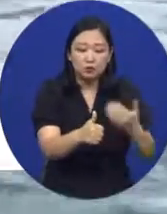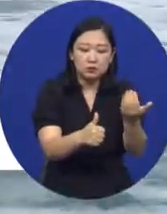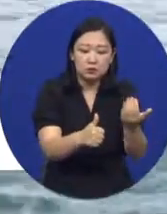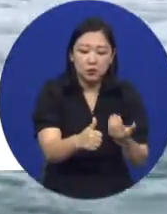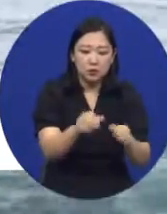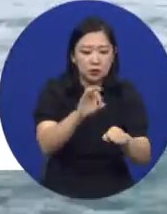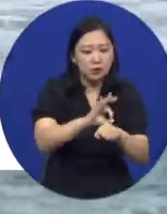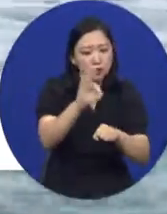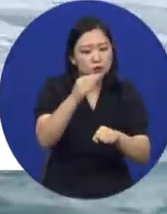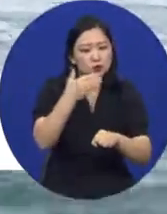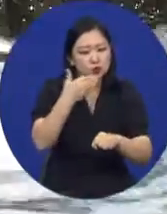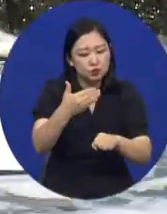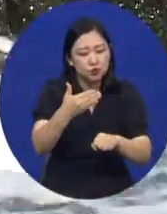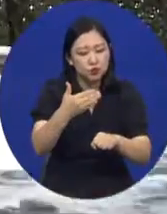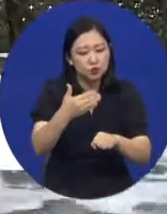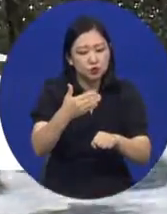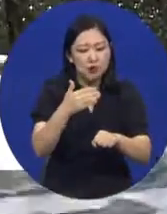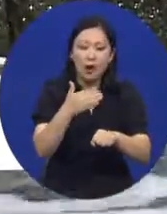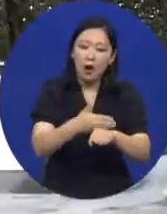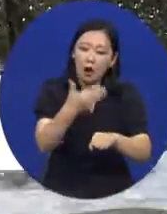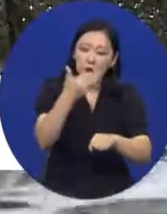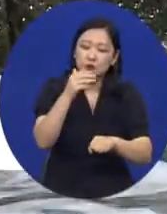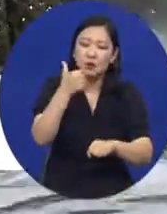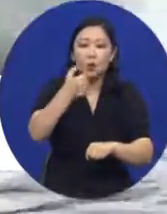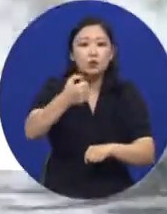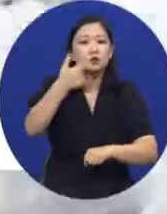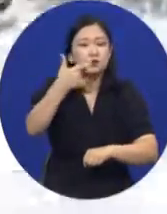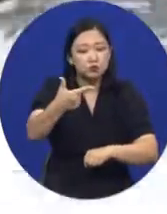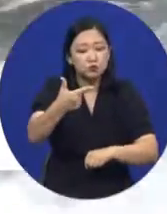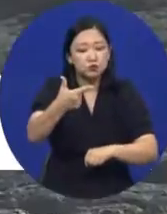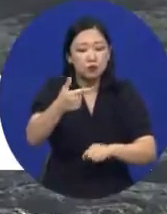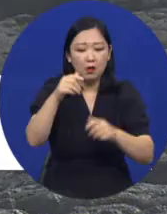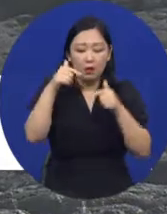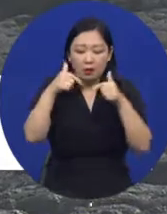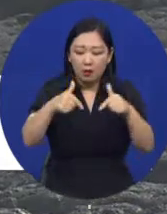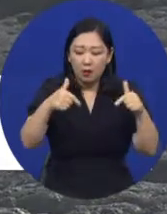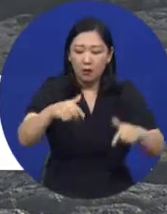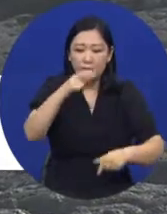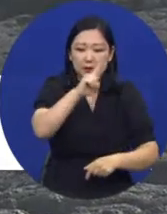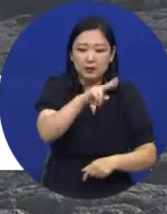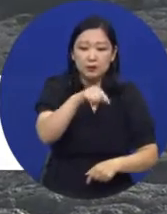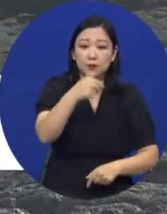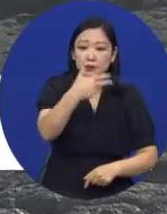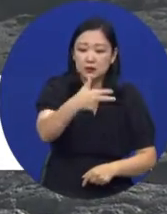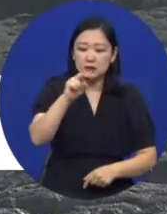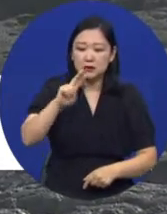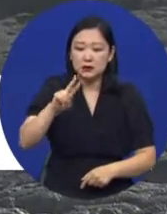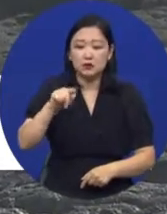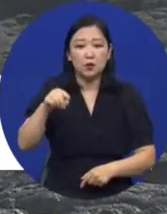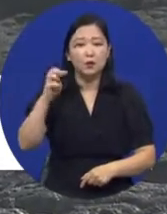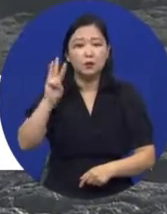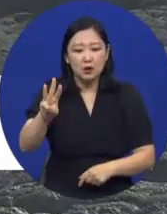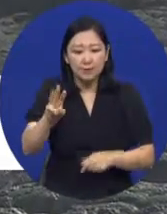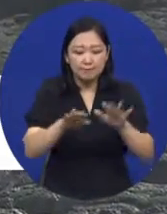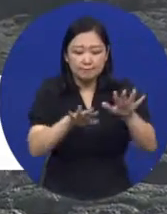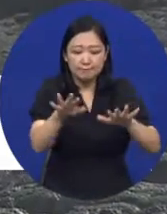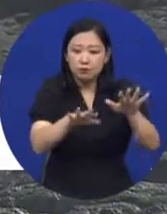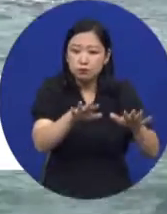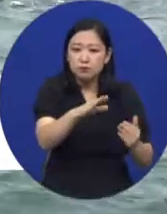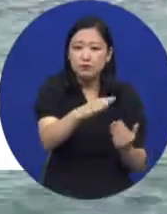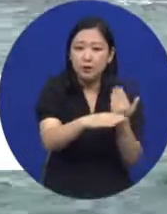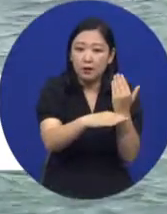오전 10시 9분과 오전 9시 56분에도 각각 규모 2.7과 2.3의 지진이